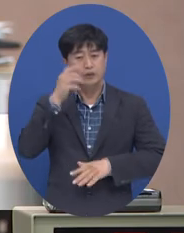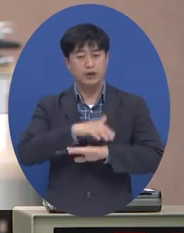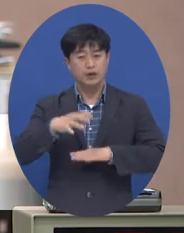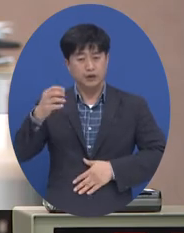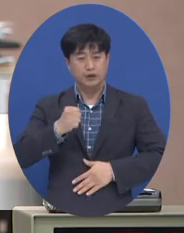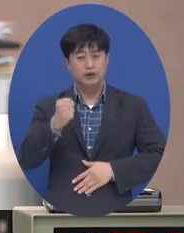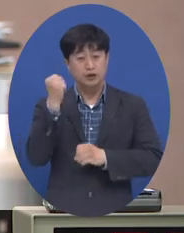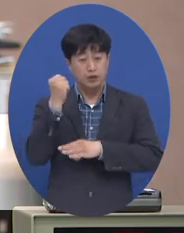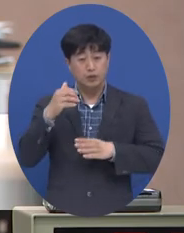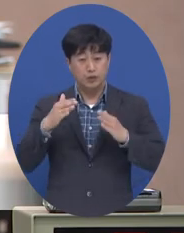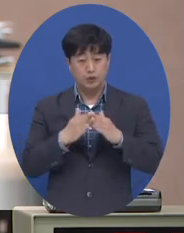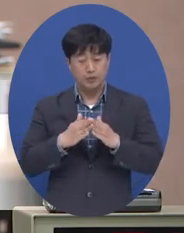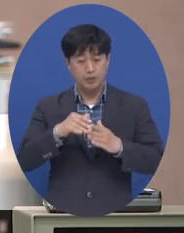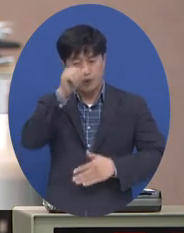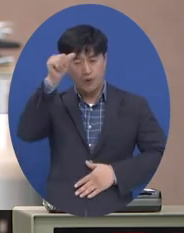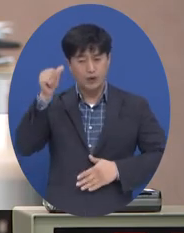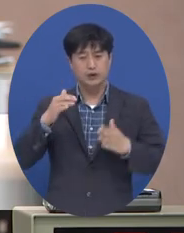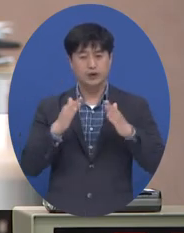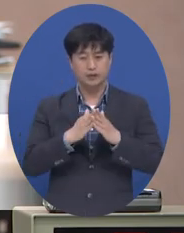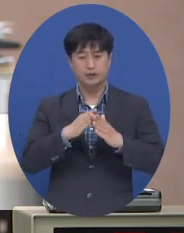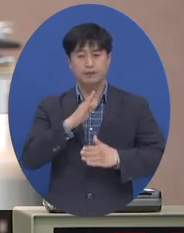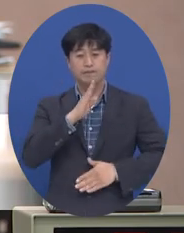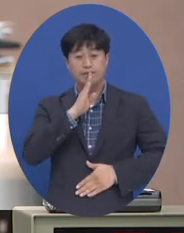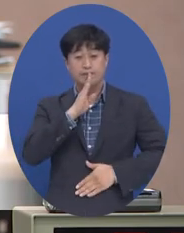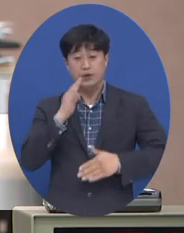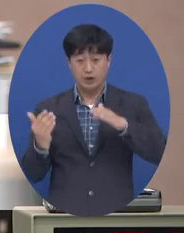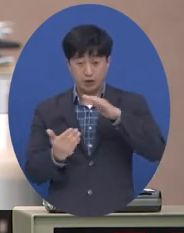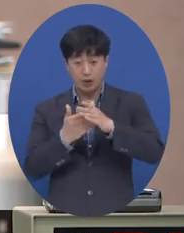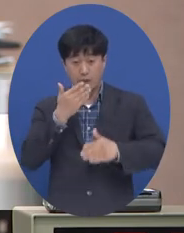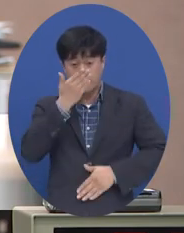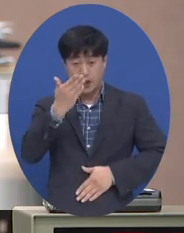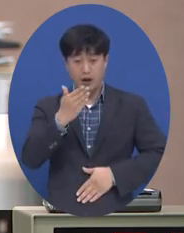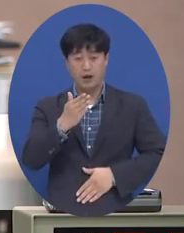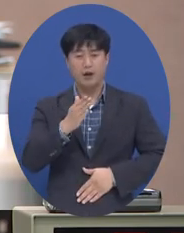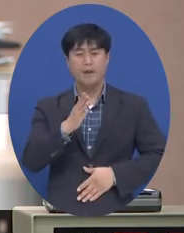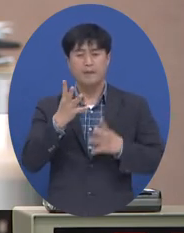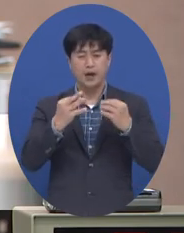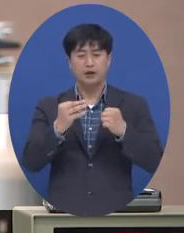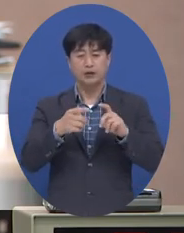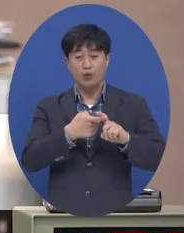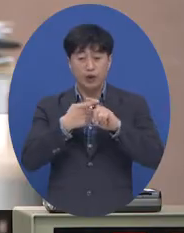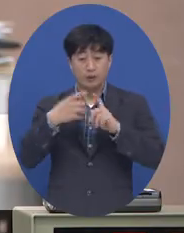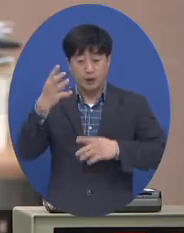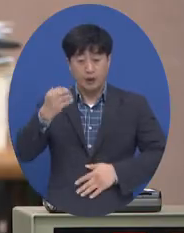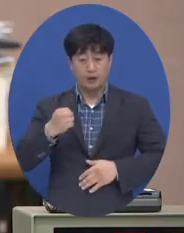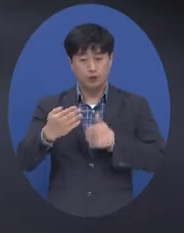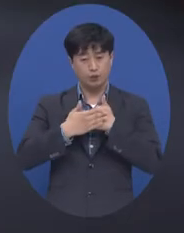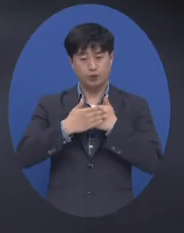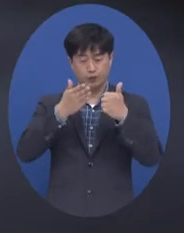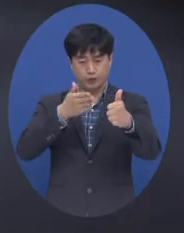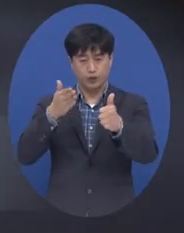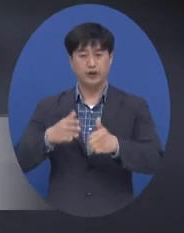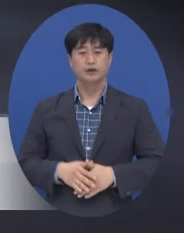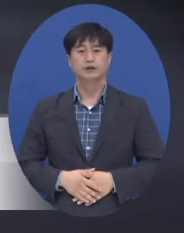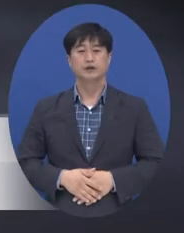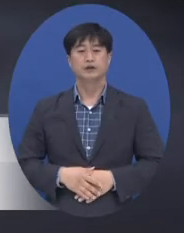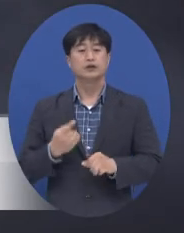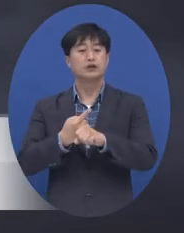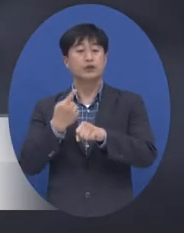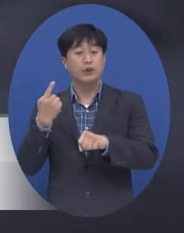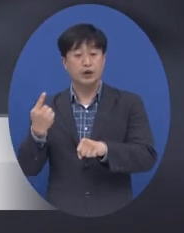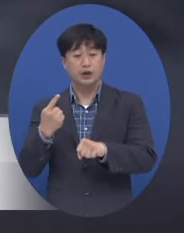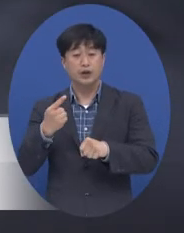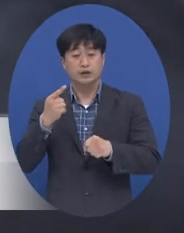이 기본주택 또는 평생주택이 현실적으로 좀 가능하도록 좀 정말로 좀 많이 좀 관심 갖고 도와주시길 부탁드립니다. 이 밖에도